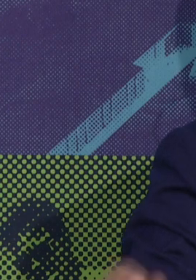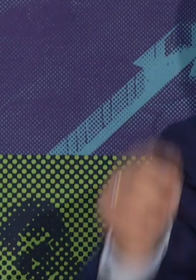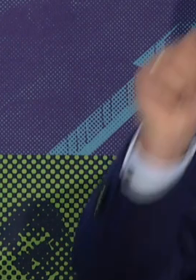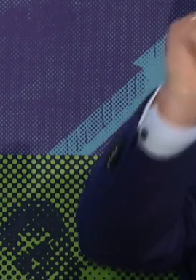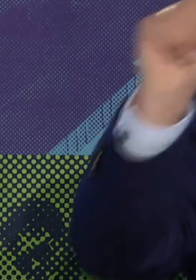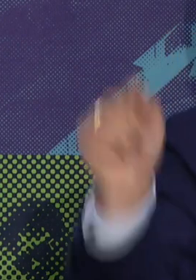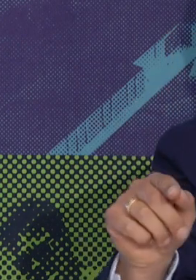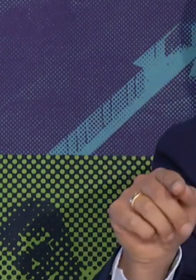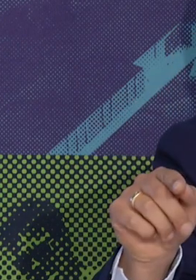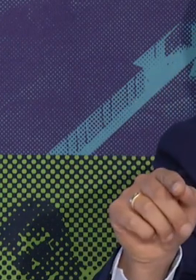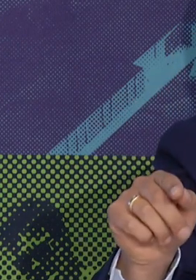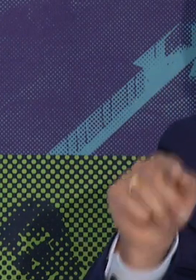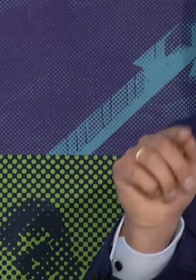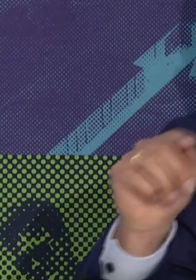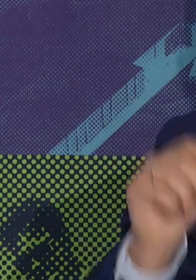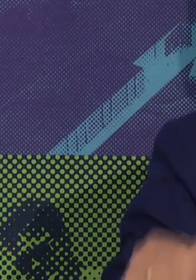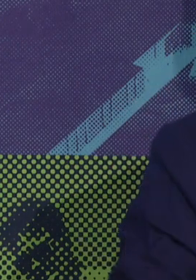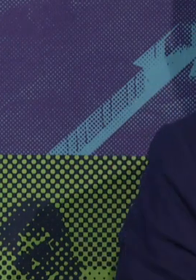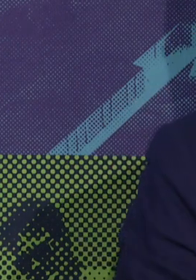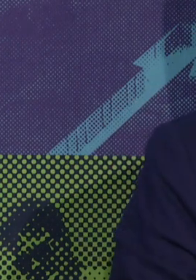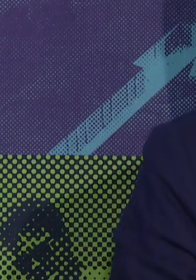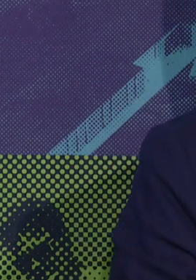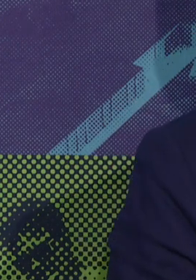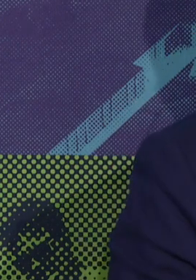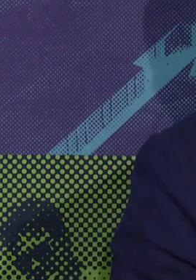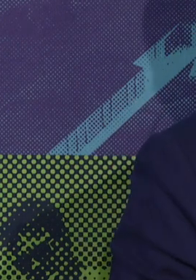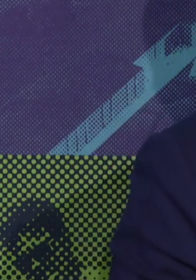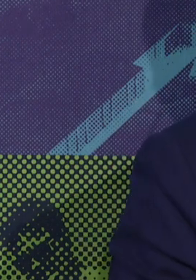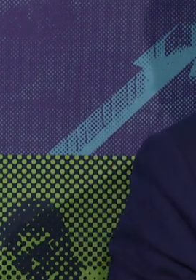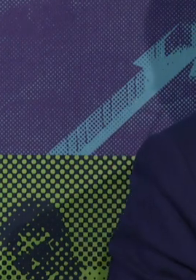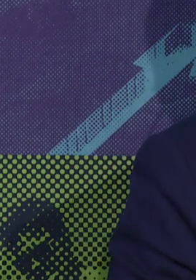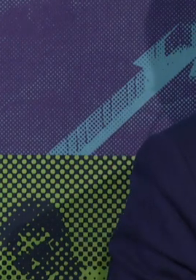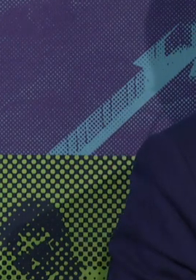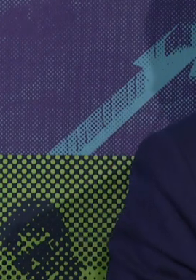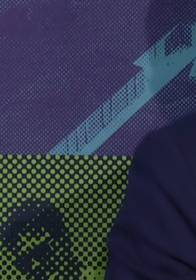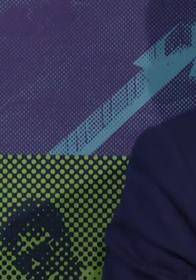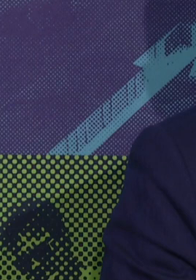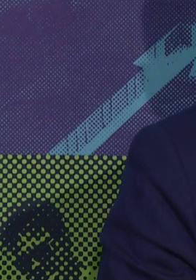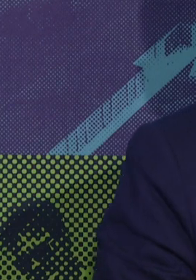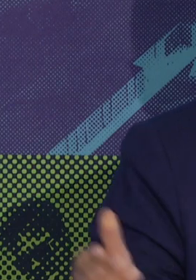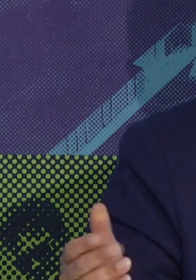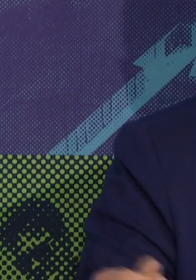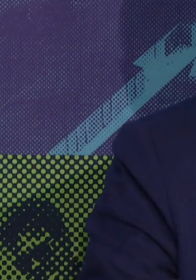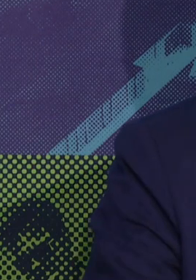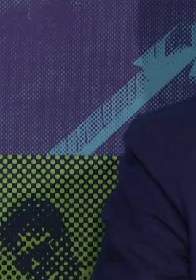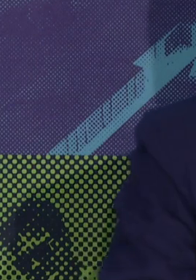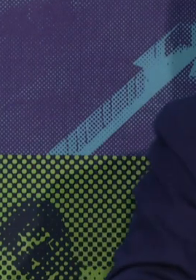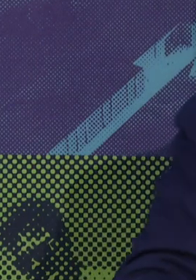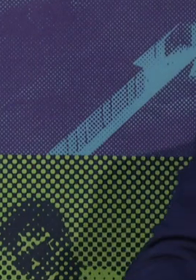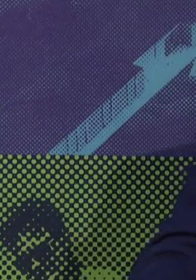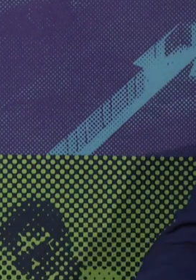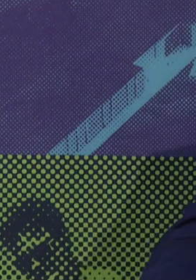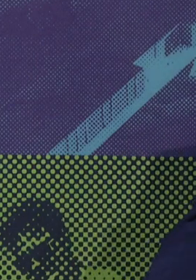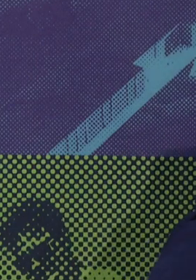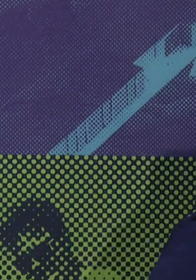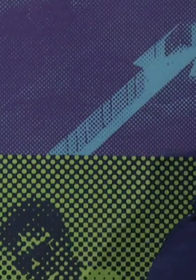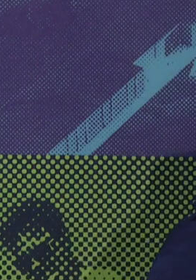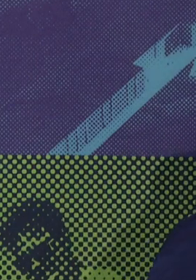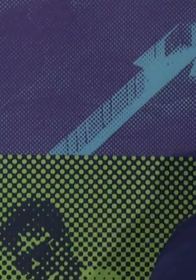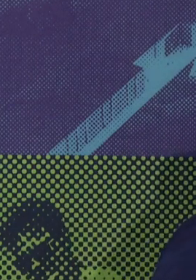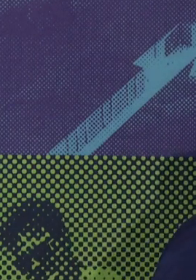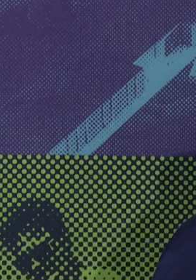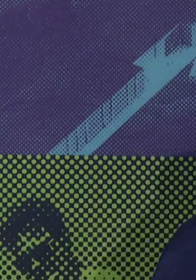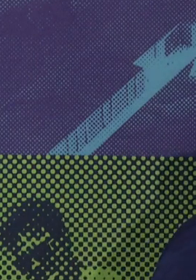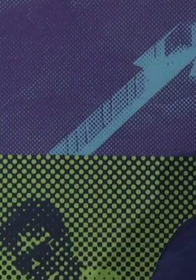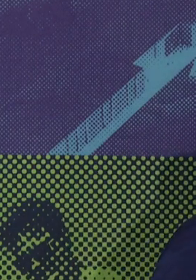under januari till maj. I år hittills har vi 148. Och det gör då att vi vissa dagar vi har 98% beläggning på